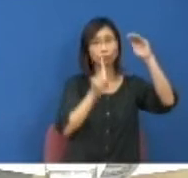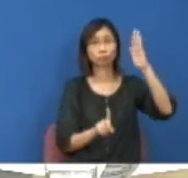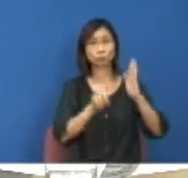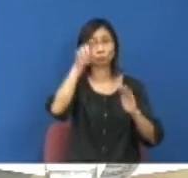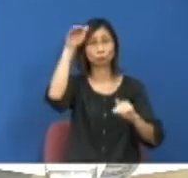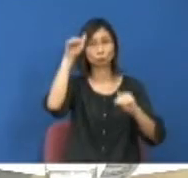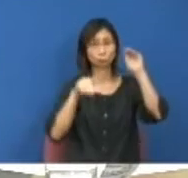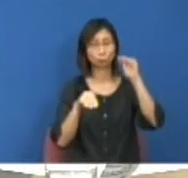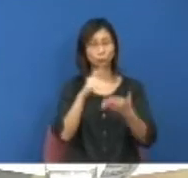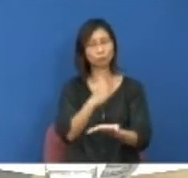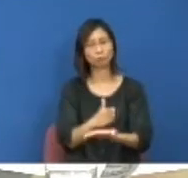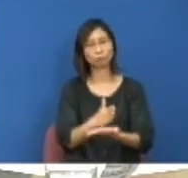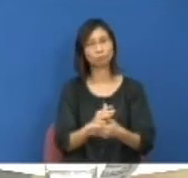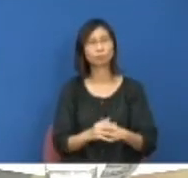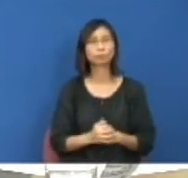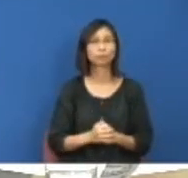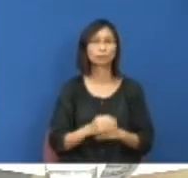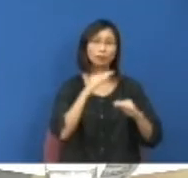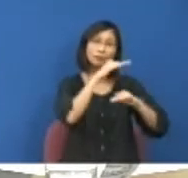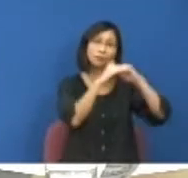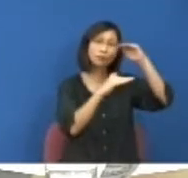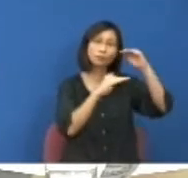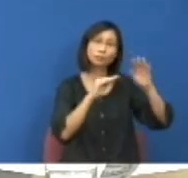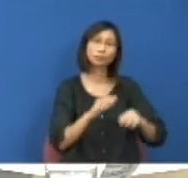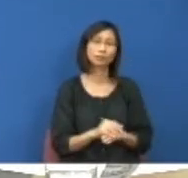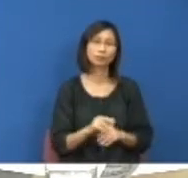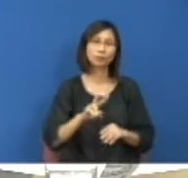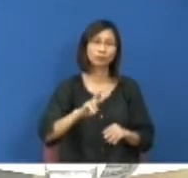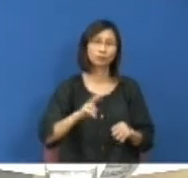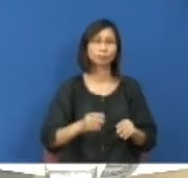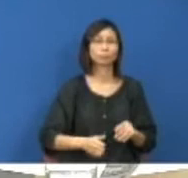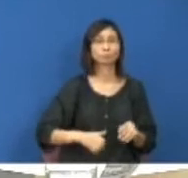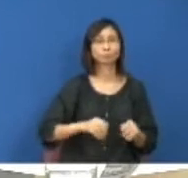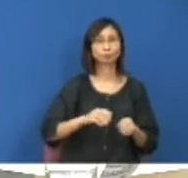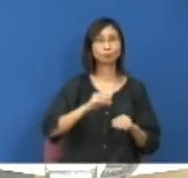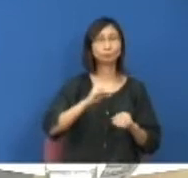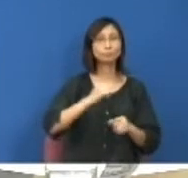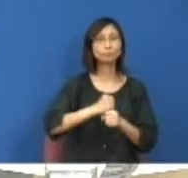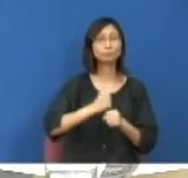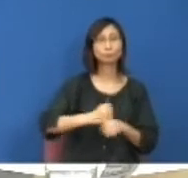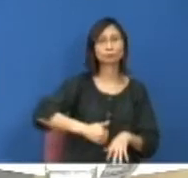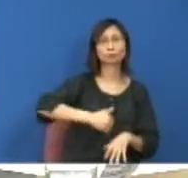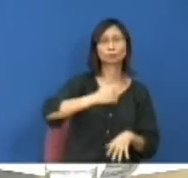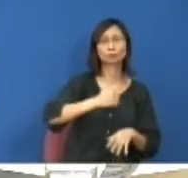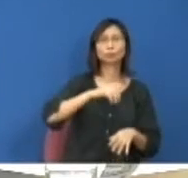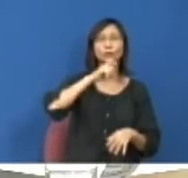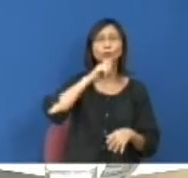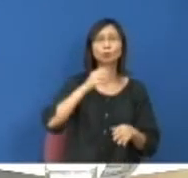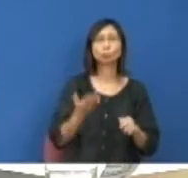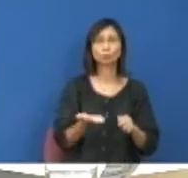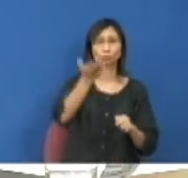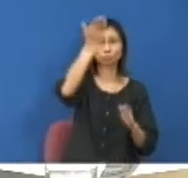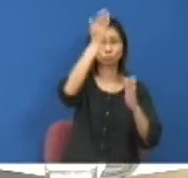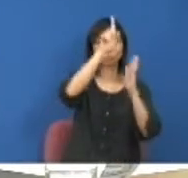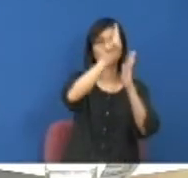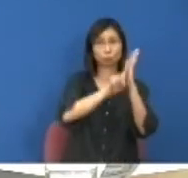住階級嗰個形成，階級對立嗰個形成咧，佢個位置亦都會有升降。咁一般嚟講就係越嚟越降越低